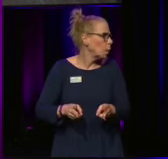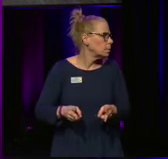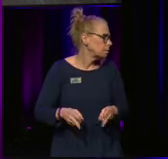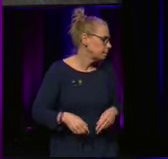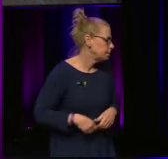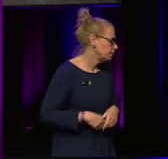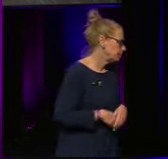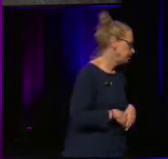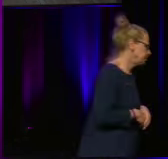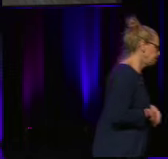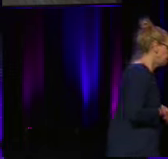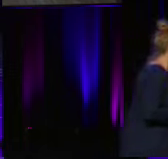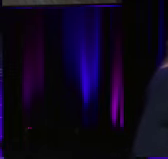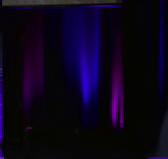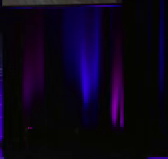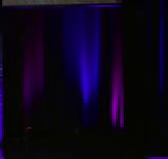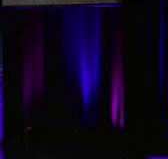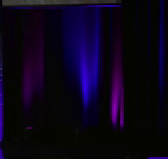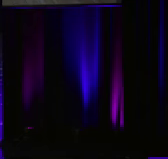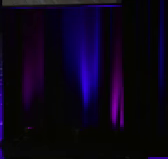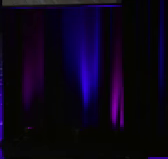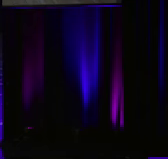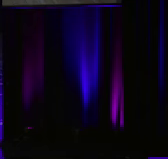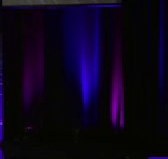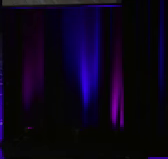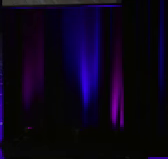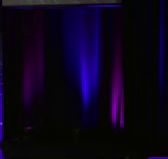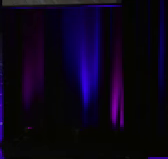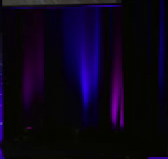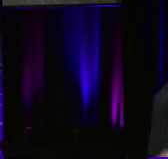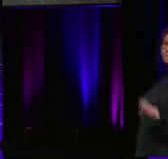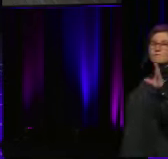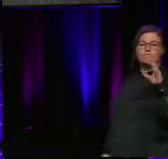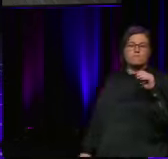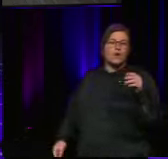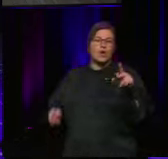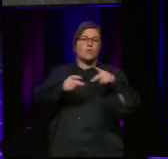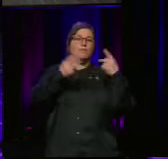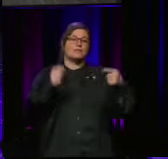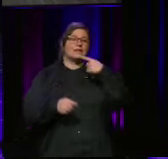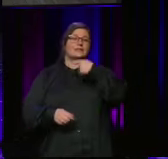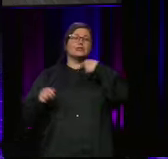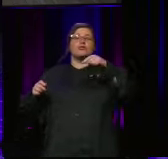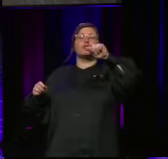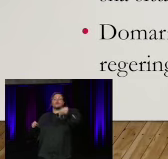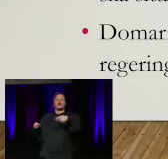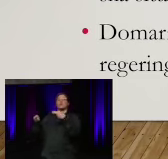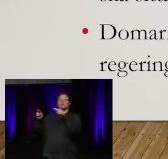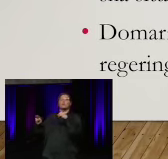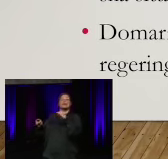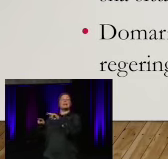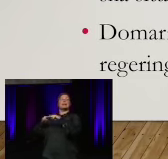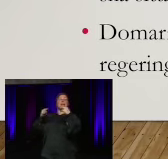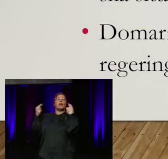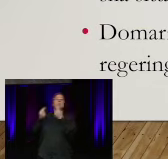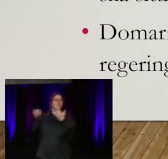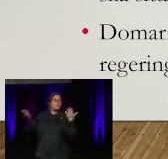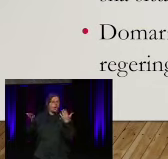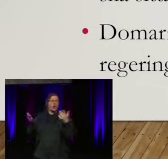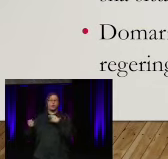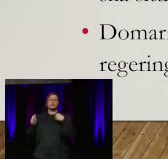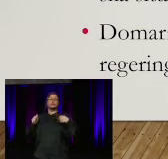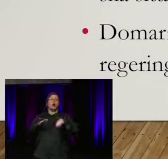sagt att vi ska ha ett krav på förändringar när det gäller domarnämnden. Det är att man ska reglera domarnämnden